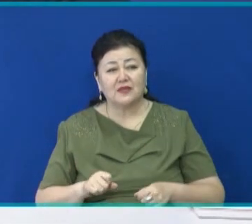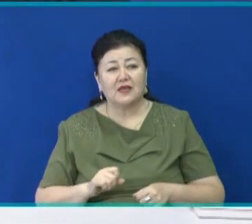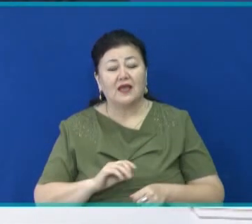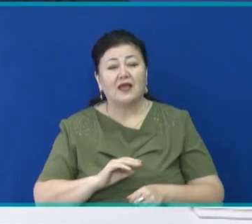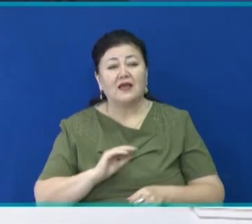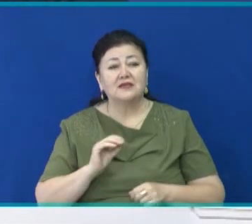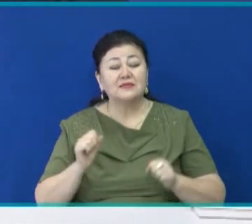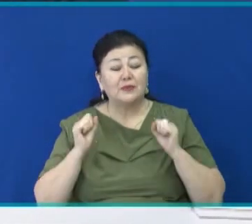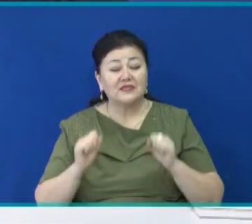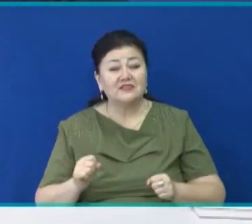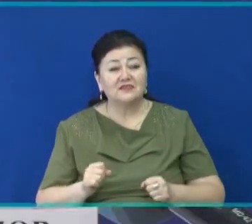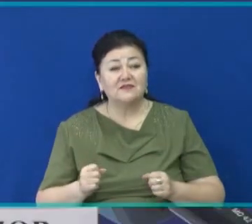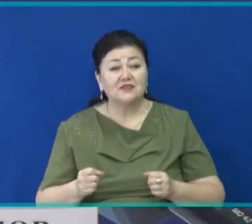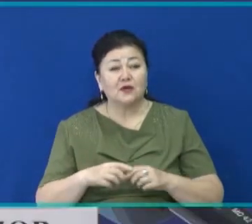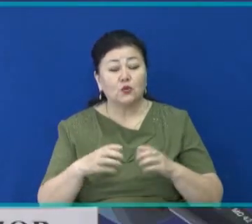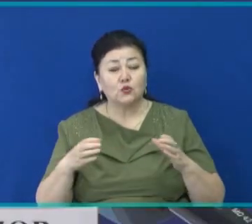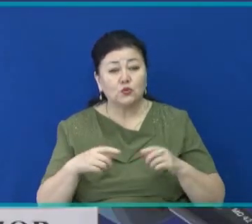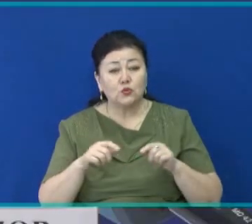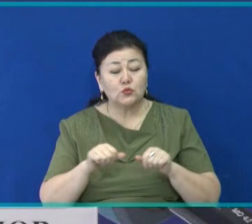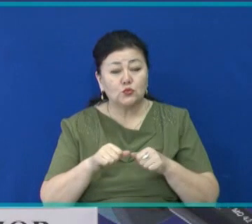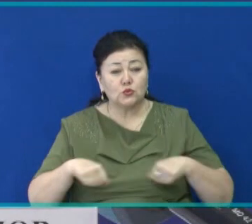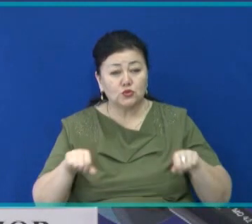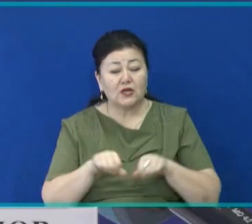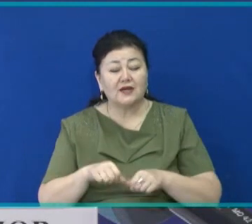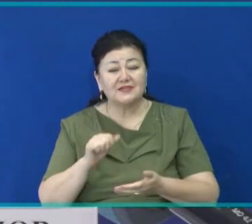охвачены спортивными секциями.